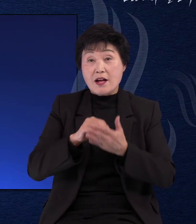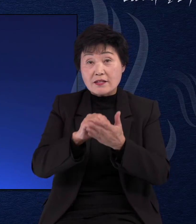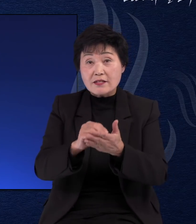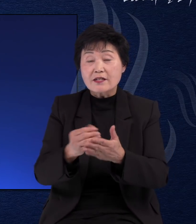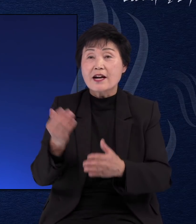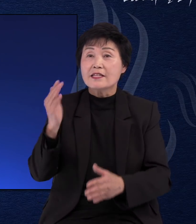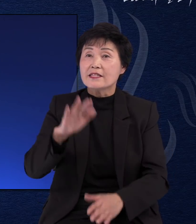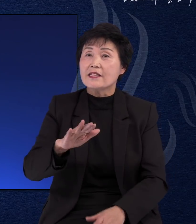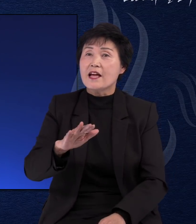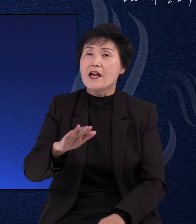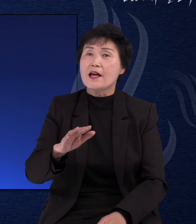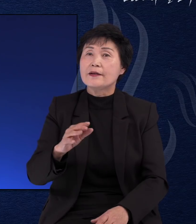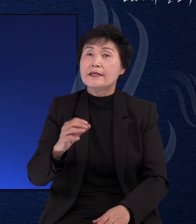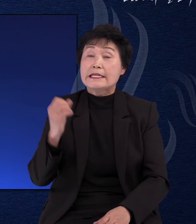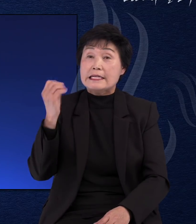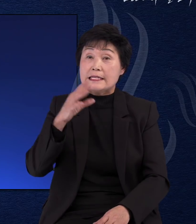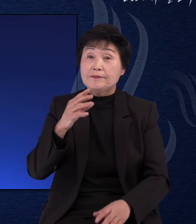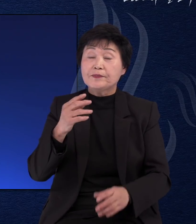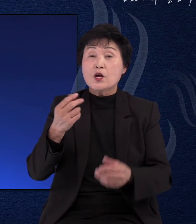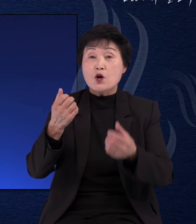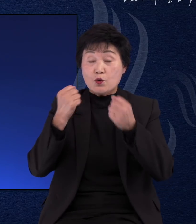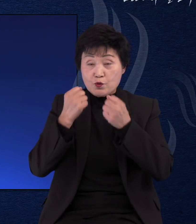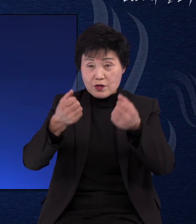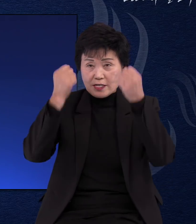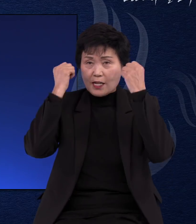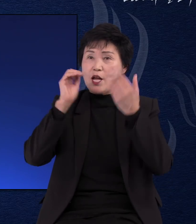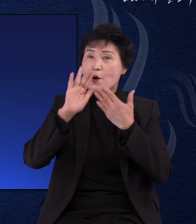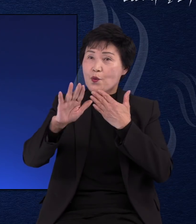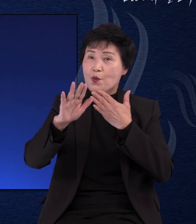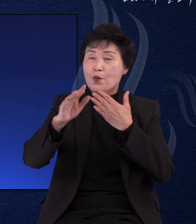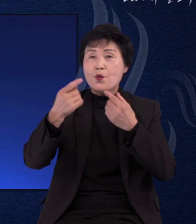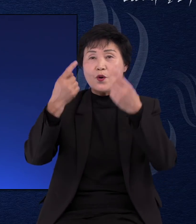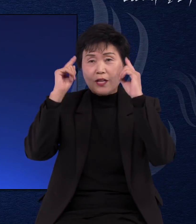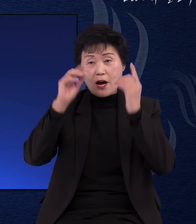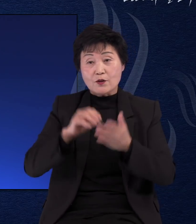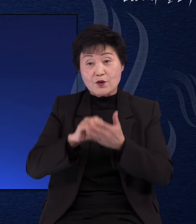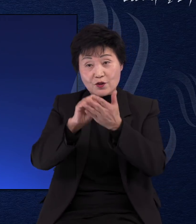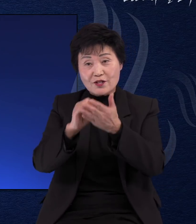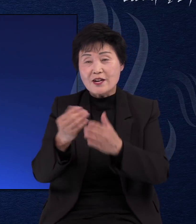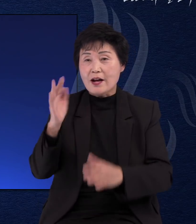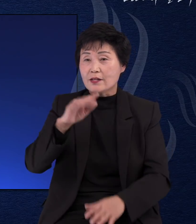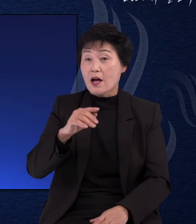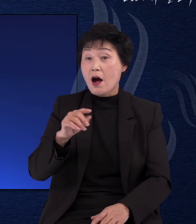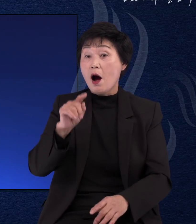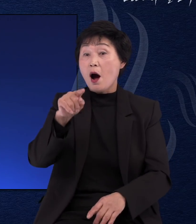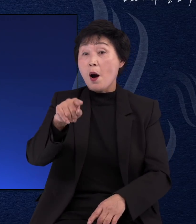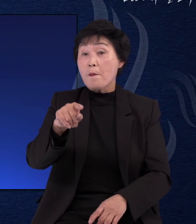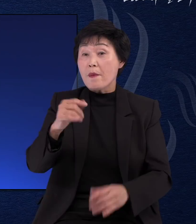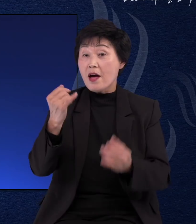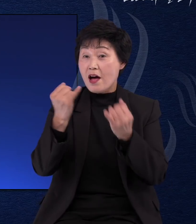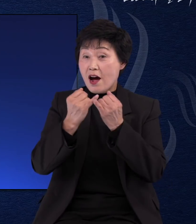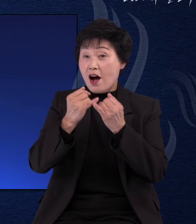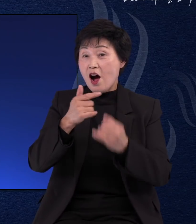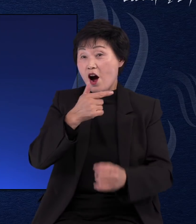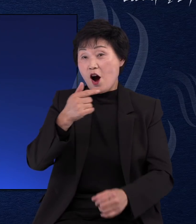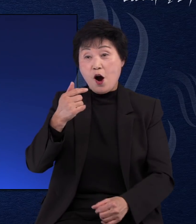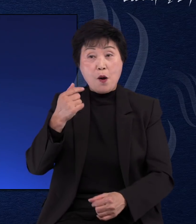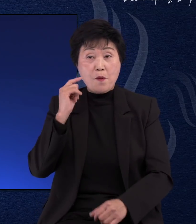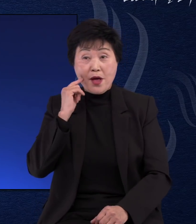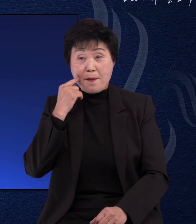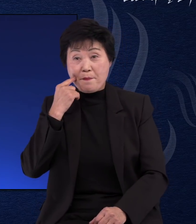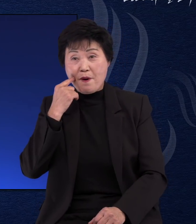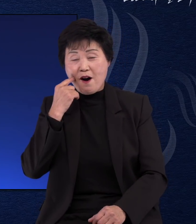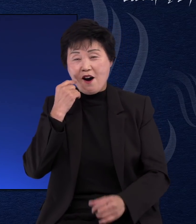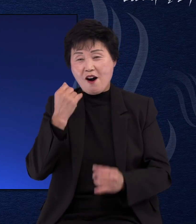첫날 제 앞자리에 앉은 뒤통수가 너무 이쁜 아가씨를 한눈에 반해서 따라다니기 시작을 했는데 그렇게